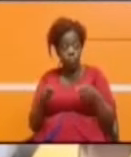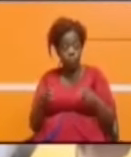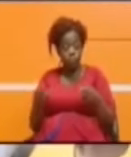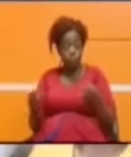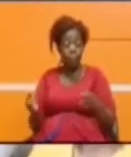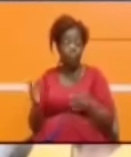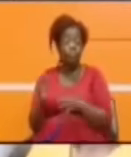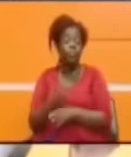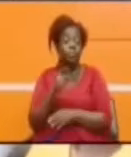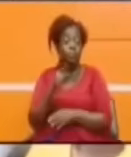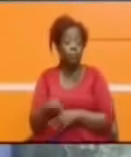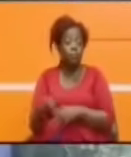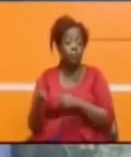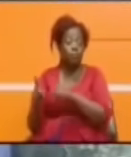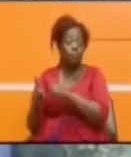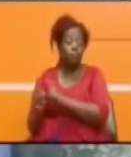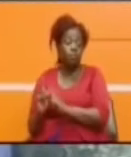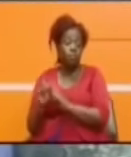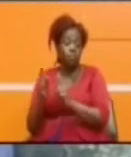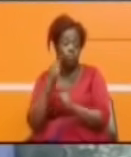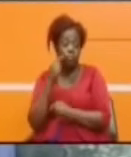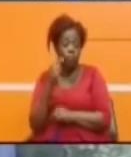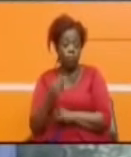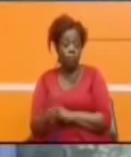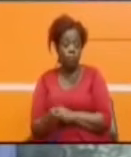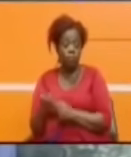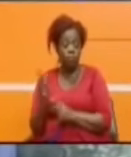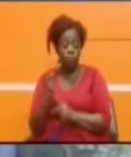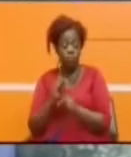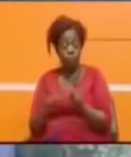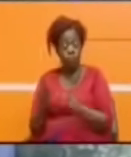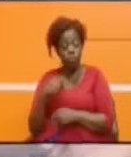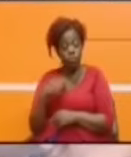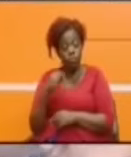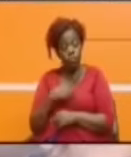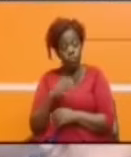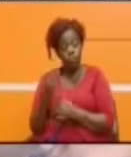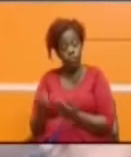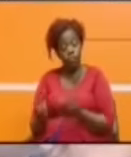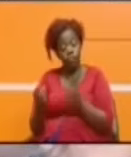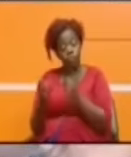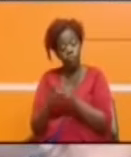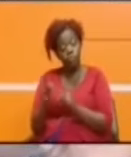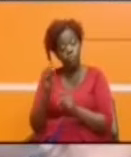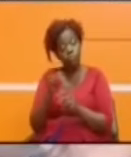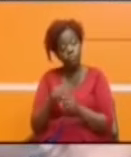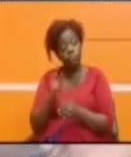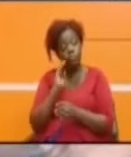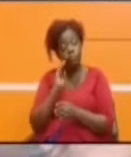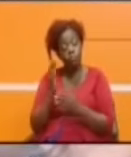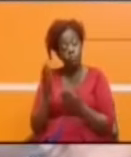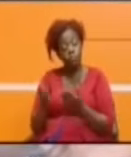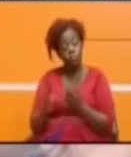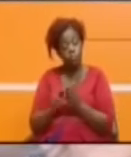w'ebyokwerinda Vincent Bamulanga Kisempijja ategeezezza nti abantu b'amagye batuukiridde abantu mu Busoga ne babaloopera ekitongole kya